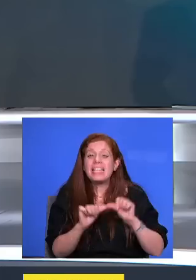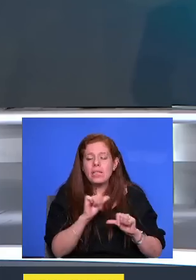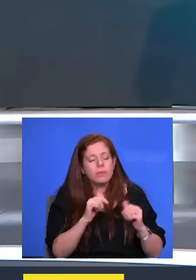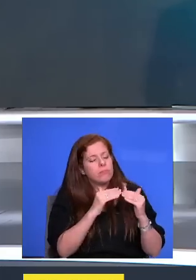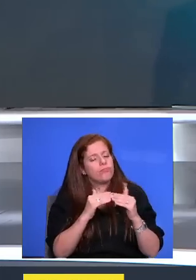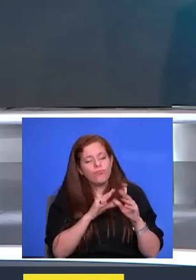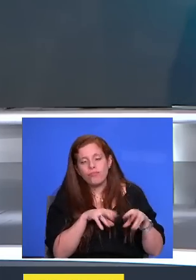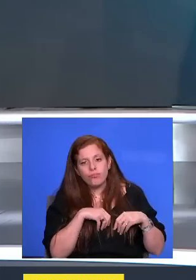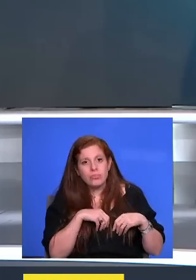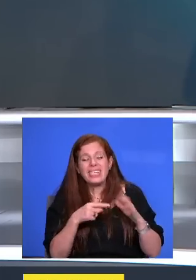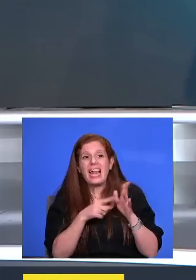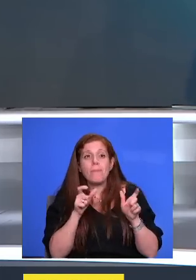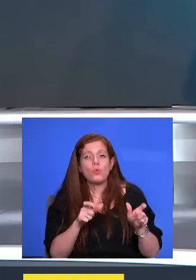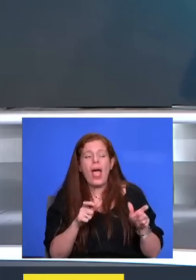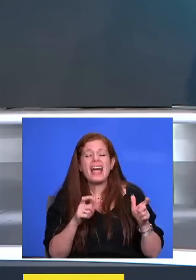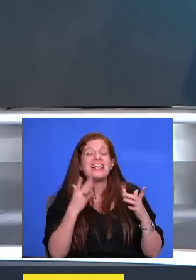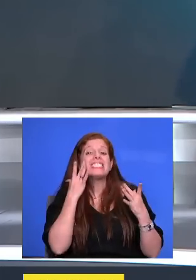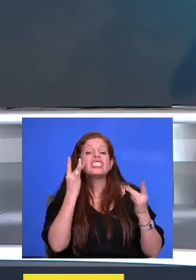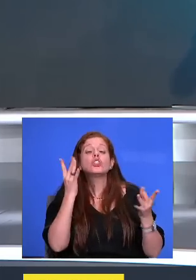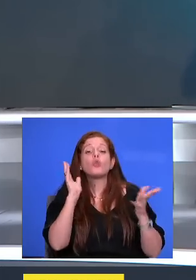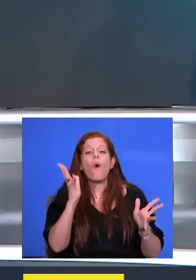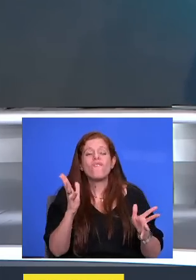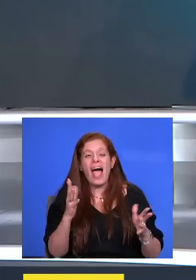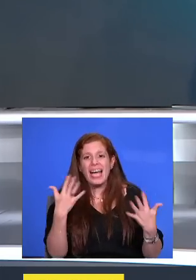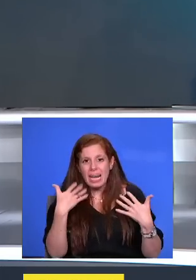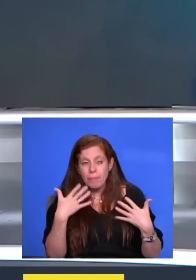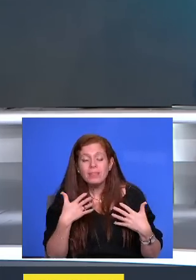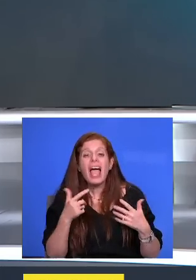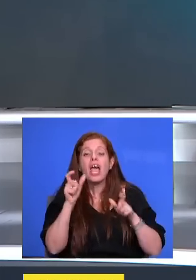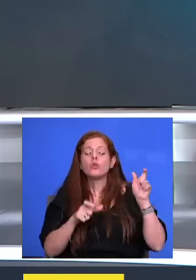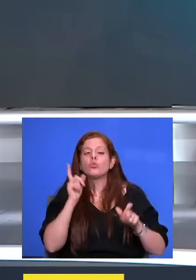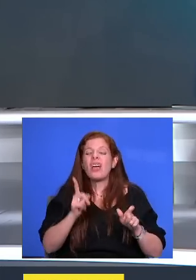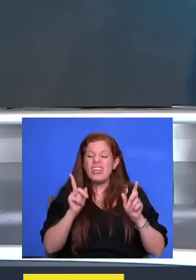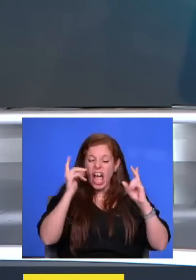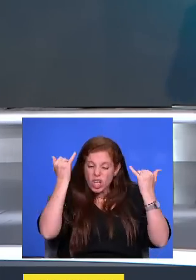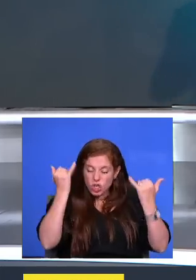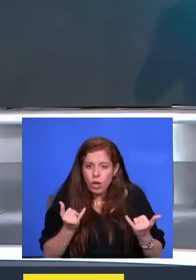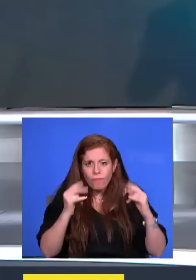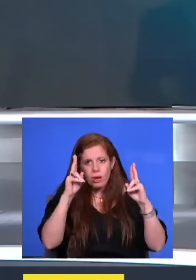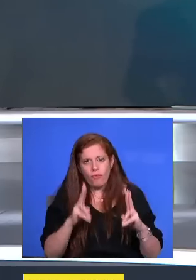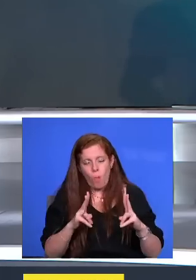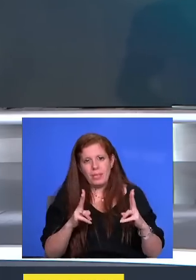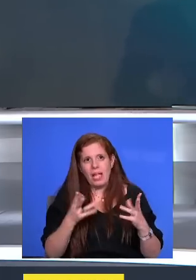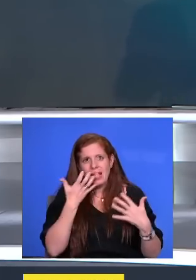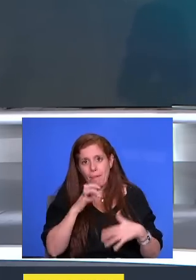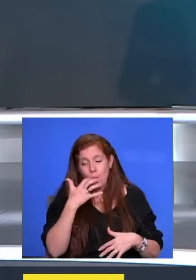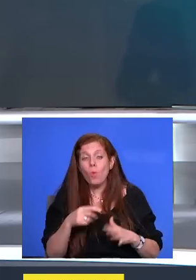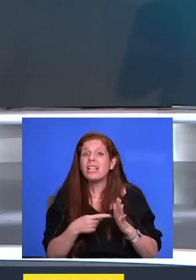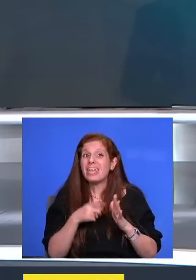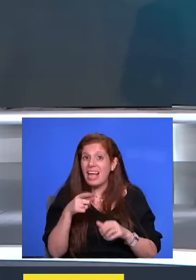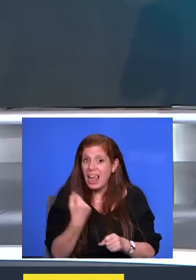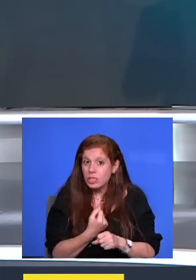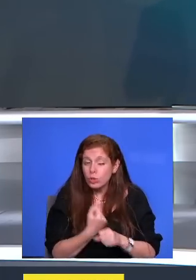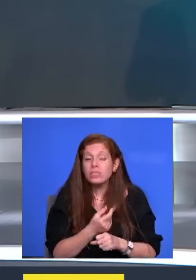למנוע קטסטרופה אקלימית, האנושות חייבת לבלום את ההתחממות הגלובלית עכשיו. אלא שכדי לעשות זאת, נדרשים